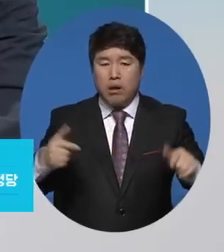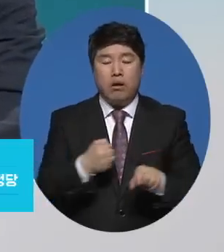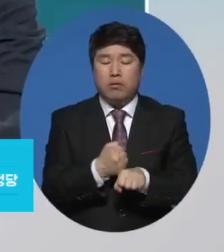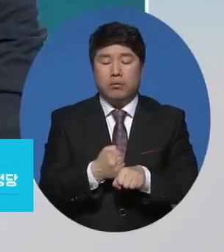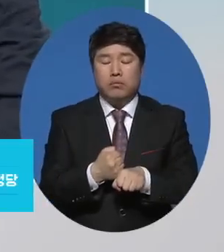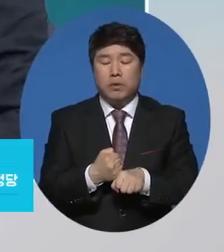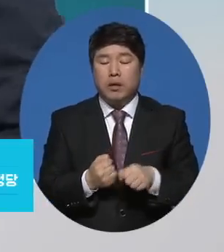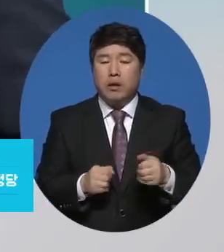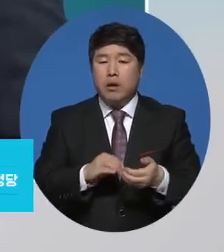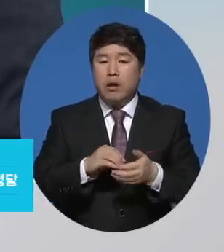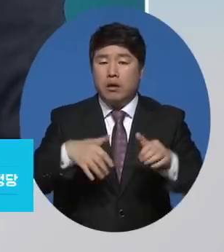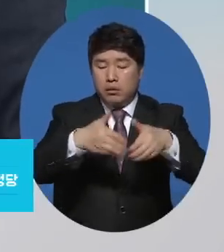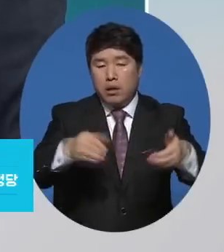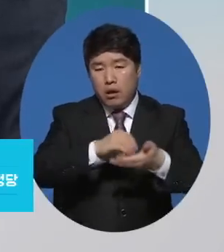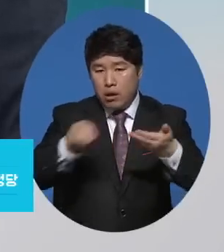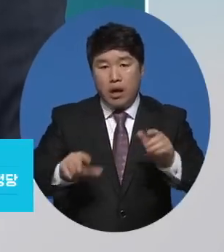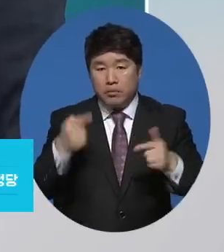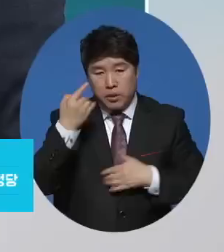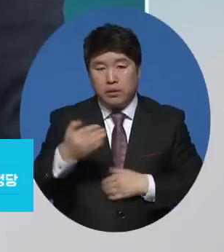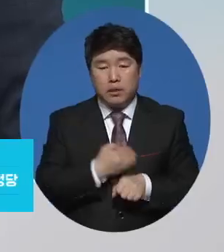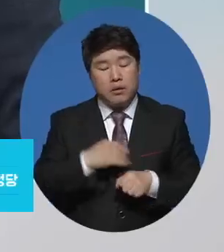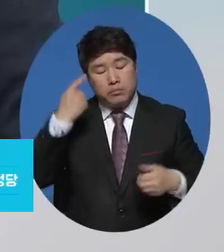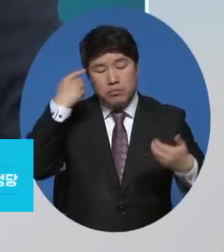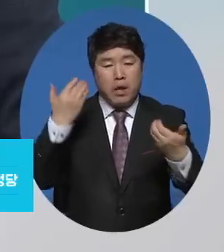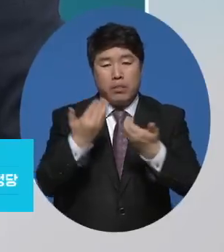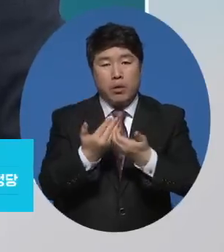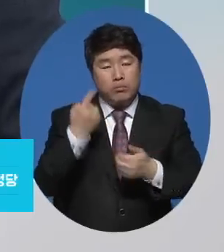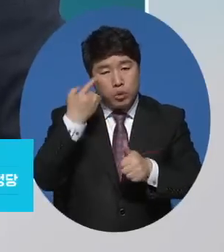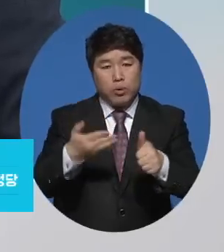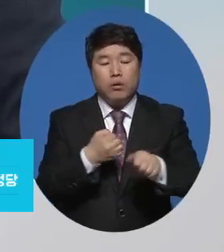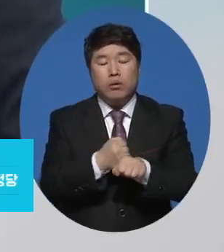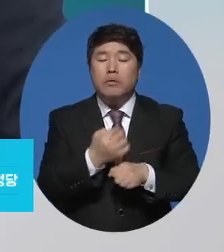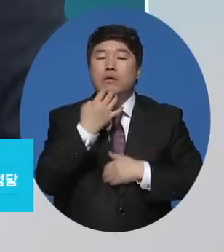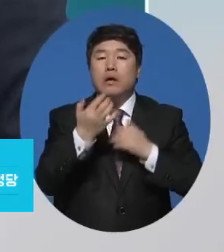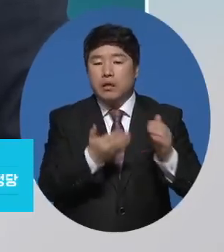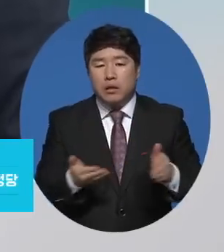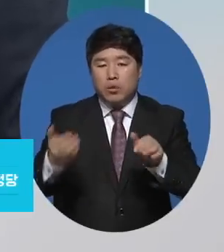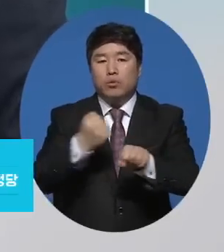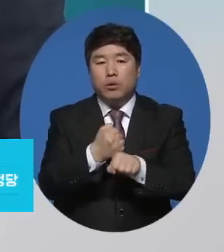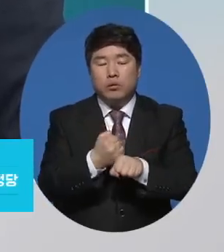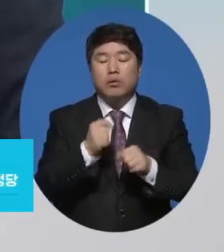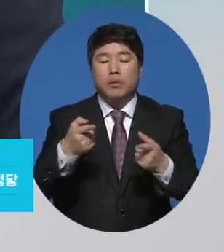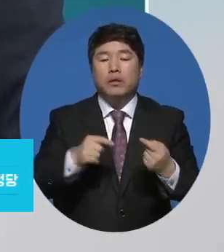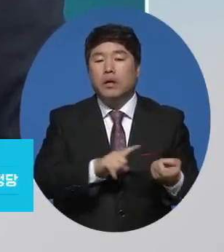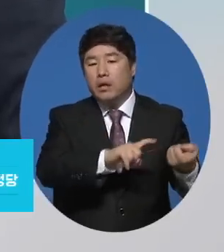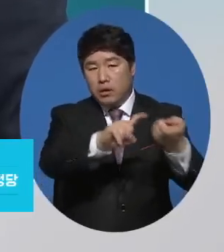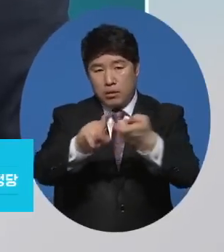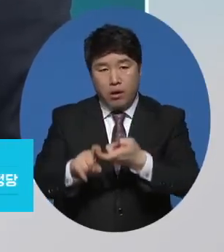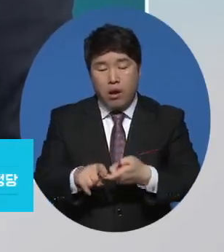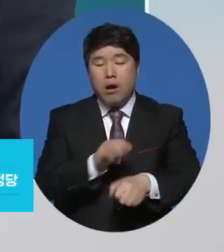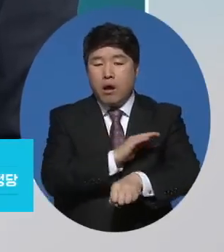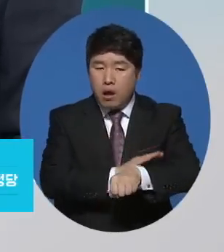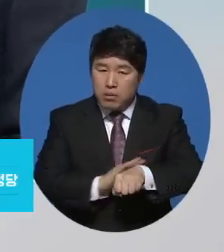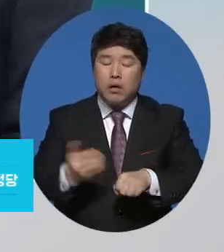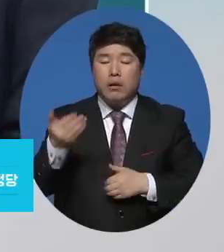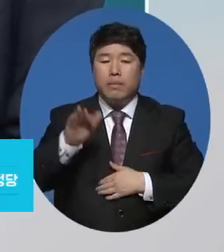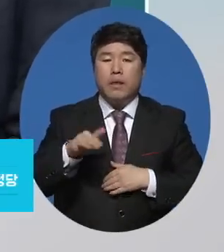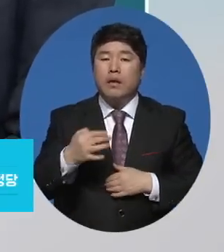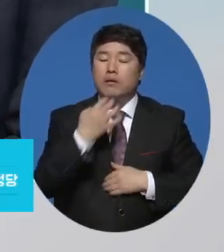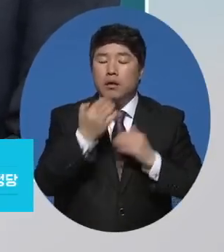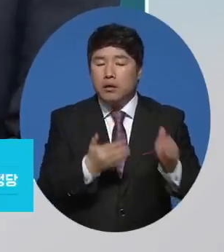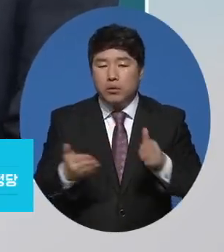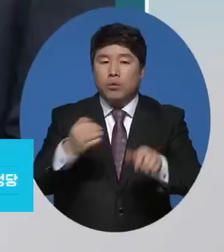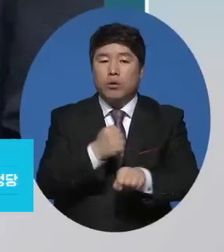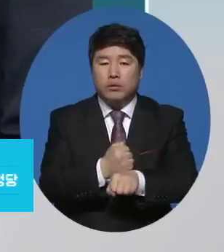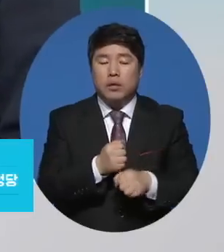하셨죠 그러면 제가 꾸로 한번 물어볼게요 경 에서 연정을 그렇게 잘하셨는데네 경기도의 제일